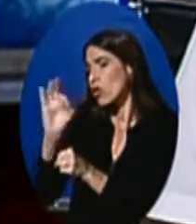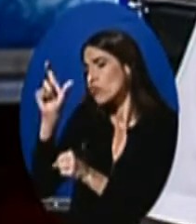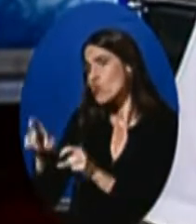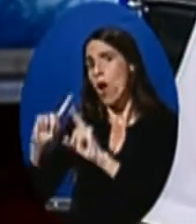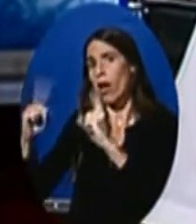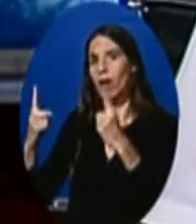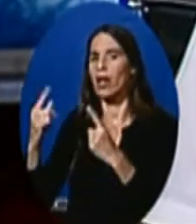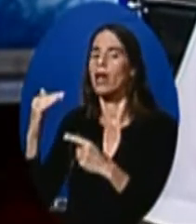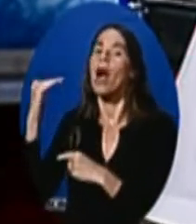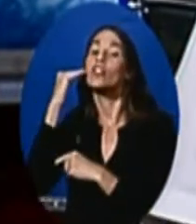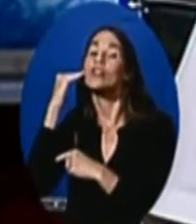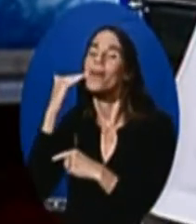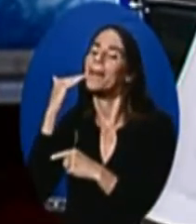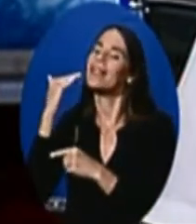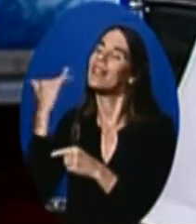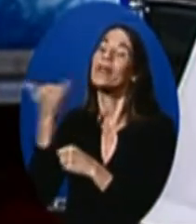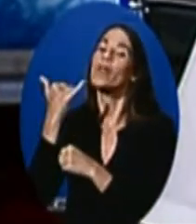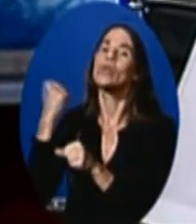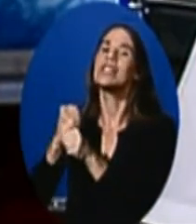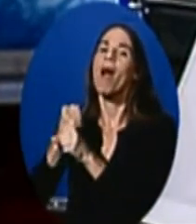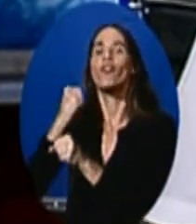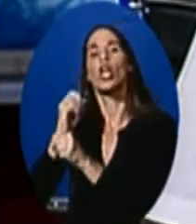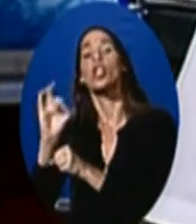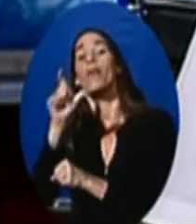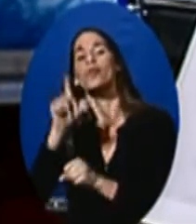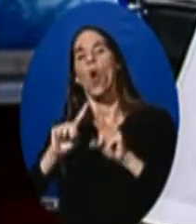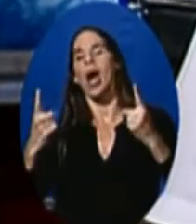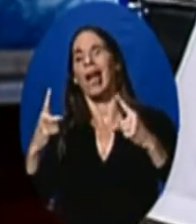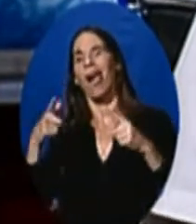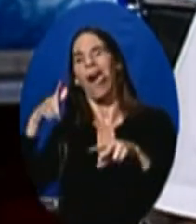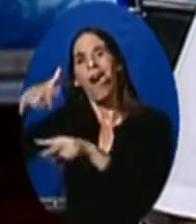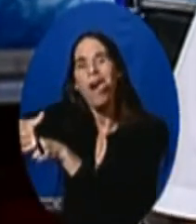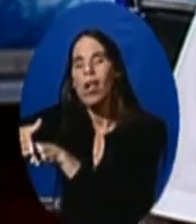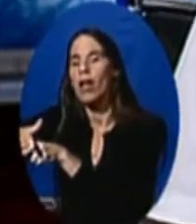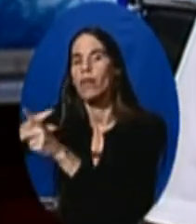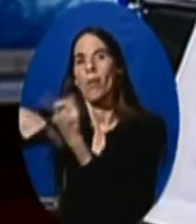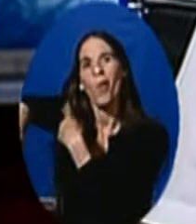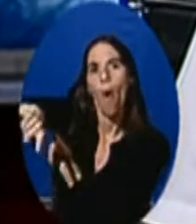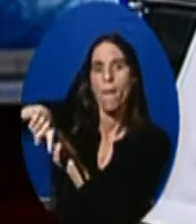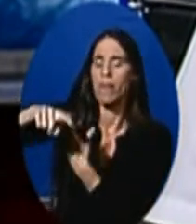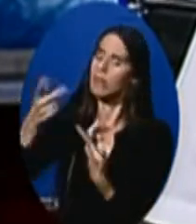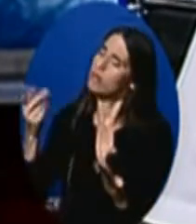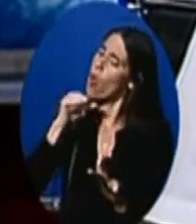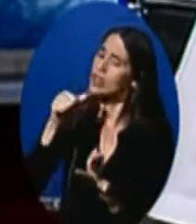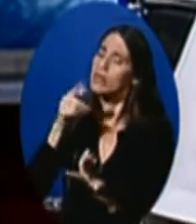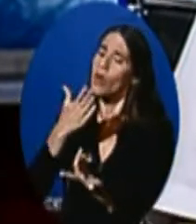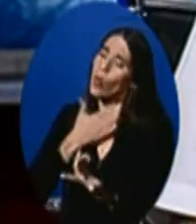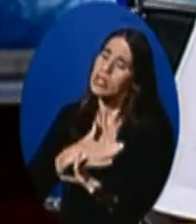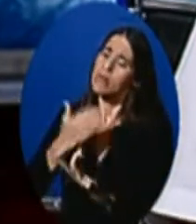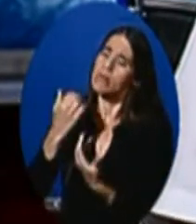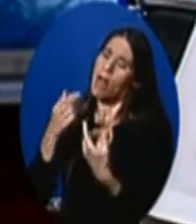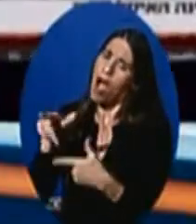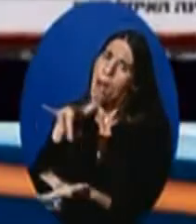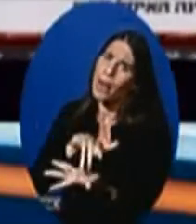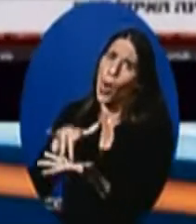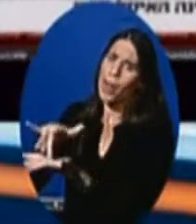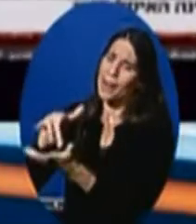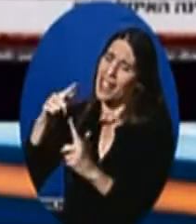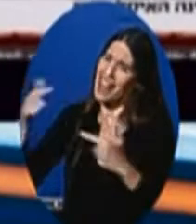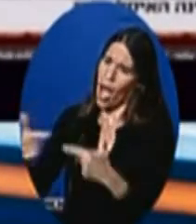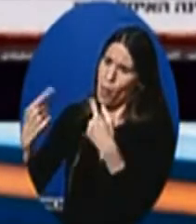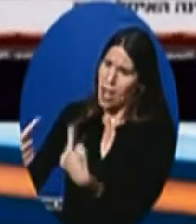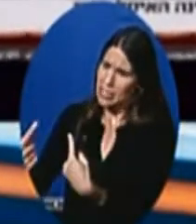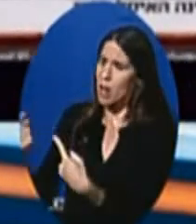הברית רגילה לעשות מלאכה של אחרים, היא לא רוצה לעשות מלאכה של אחרים בעיראק, היא רוצה שהכוחות המקומיים ילחמו, היא מסייעת איפה שהיא